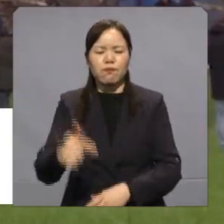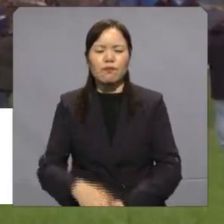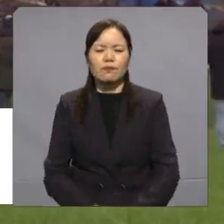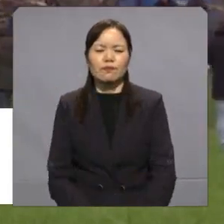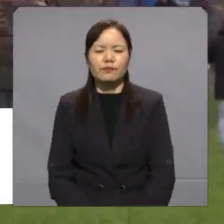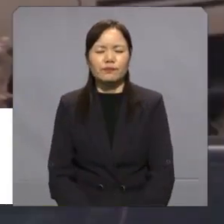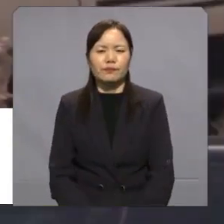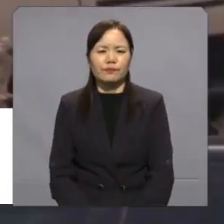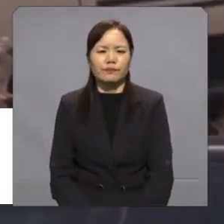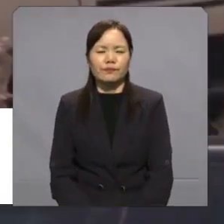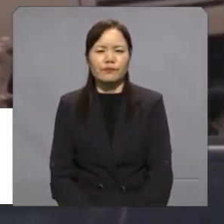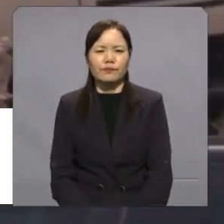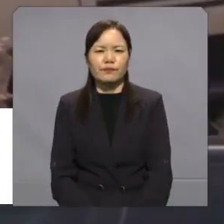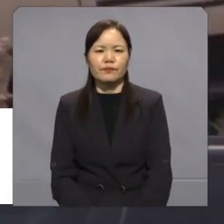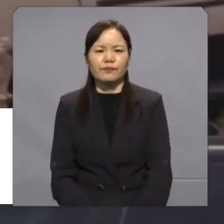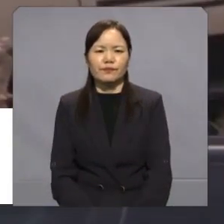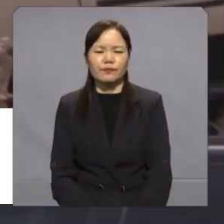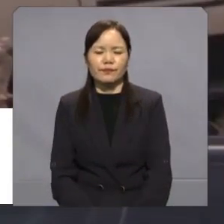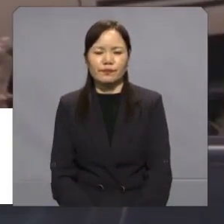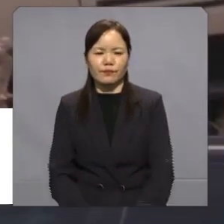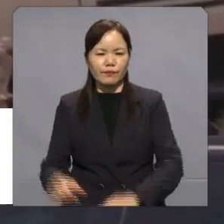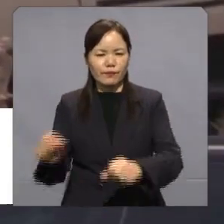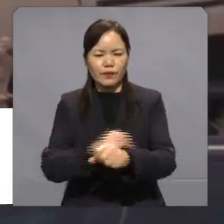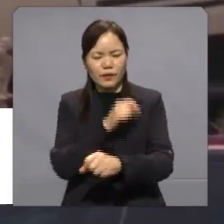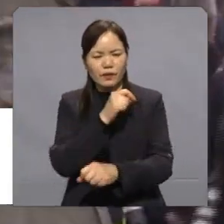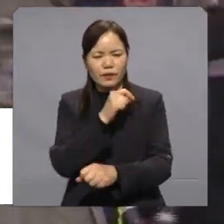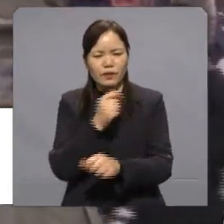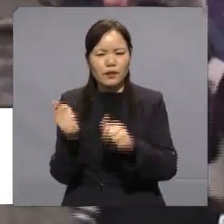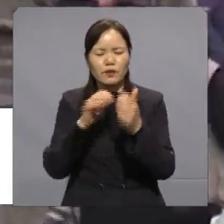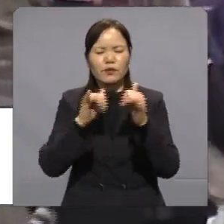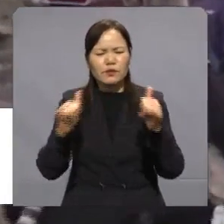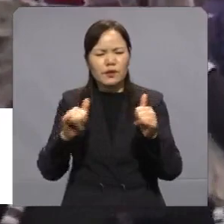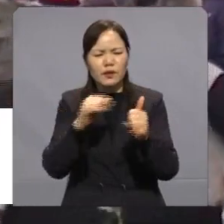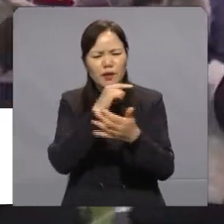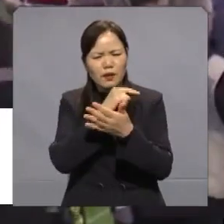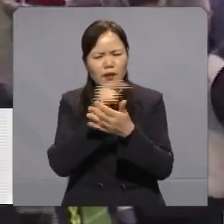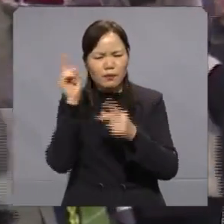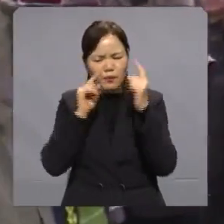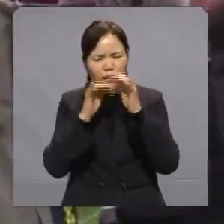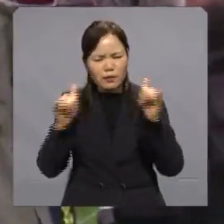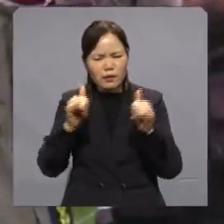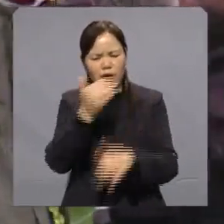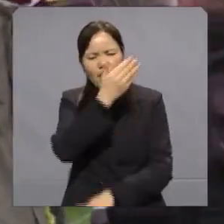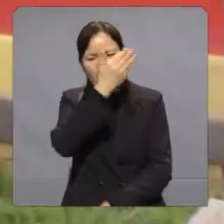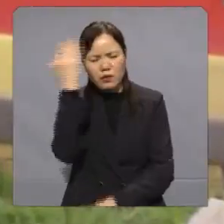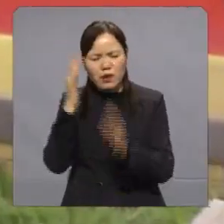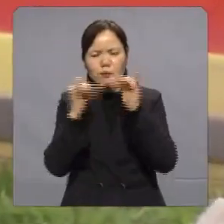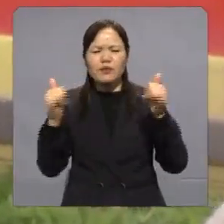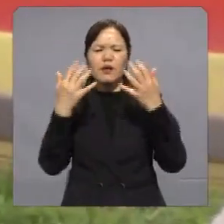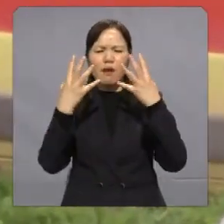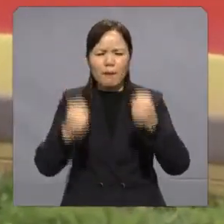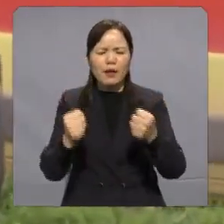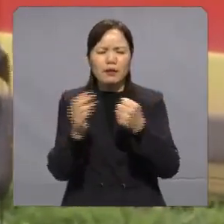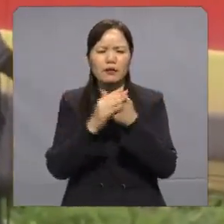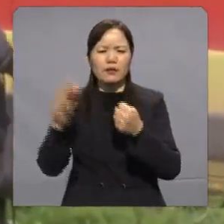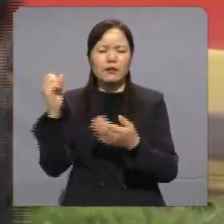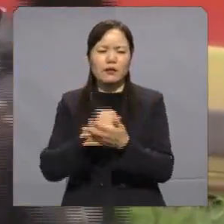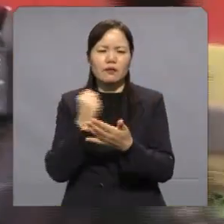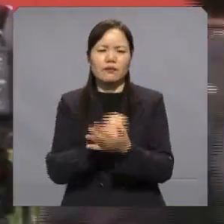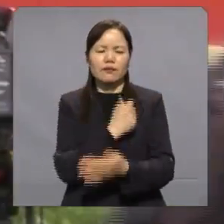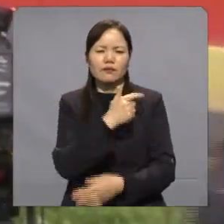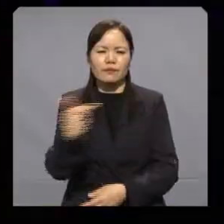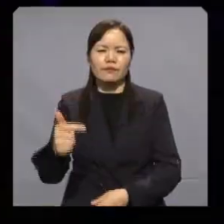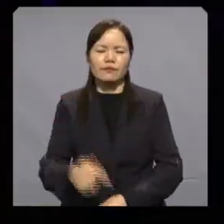탓에 피해가 컸습니다. 특히 피해자 중에는 대학생 등 젊은 층이 많아 안타까움을 더하고